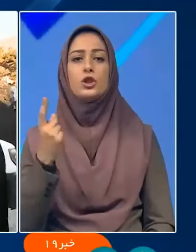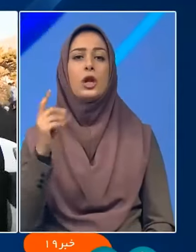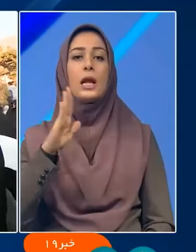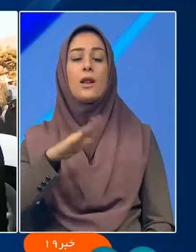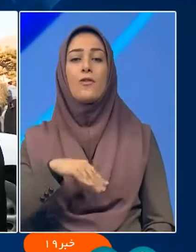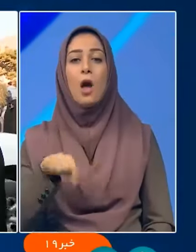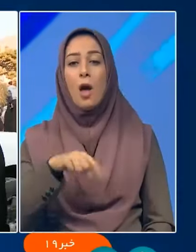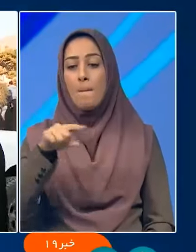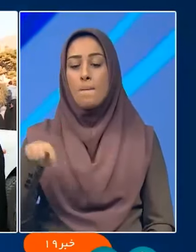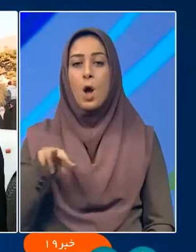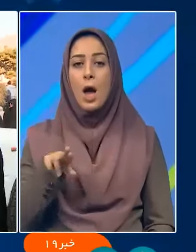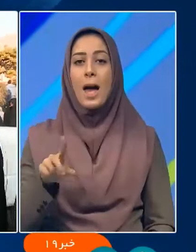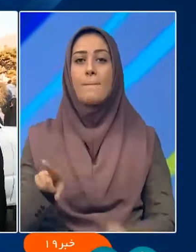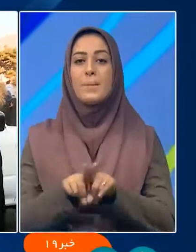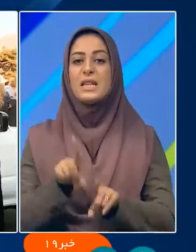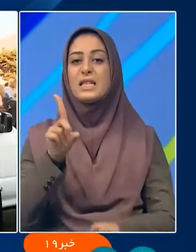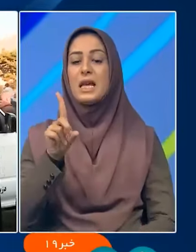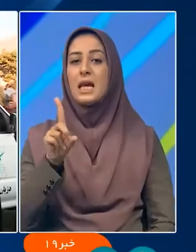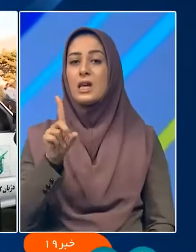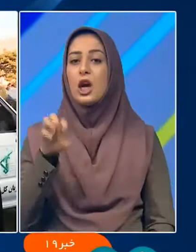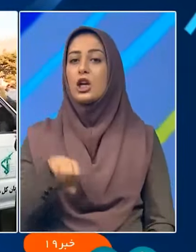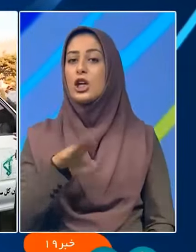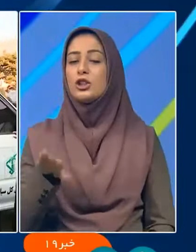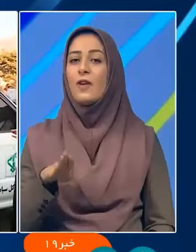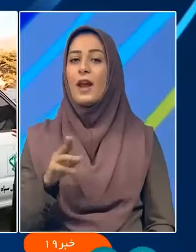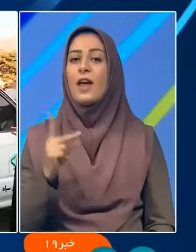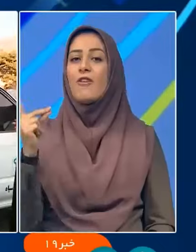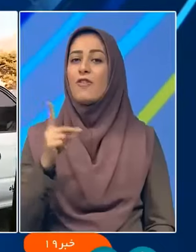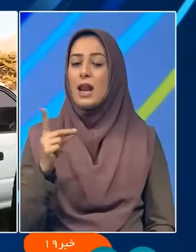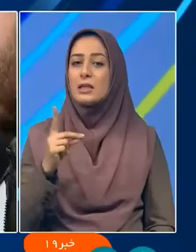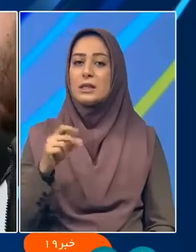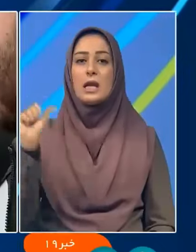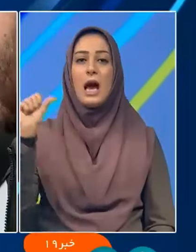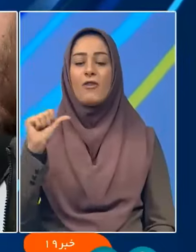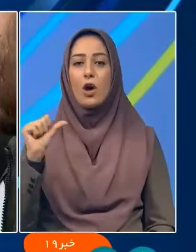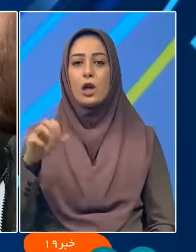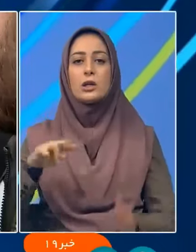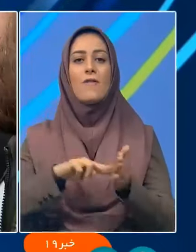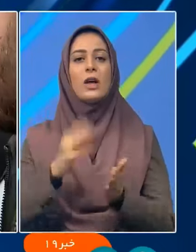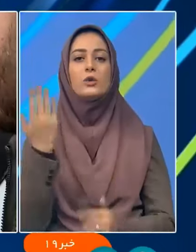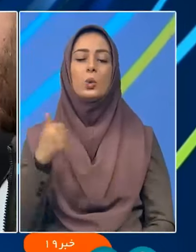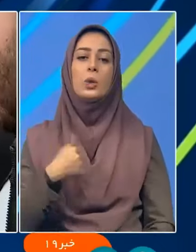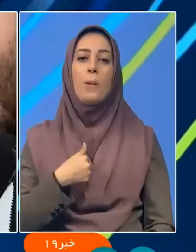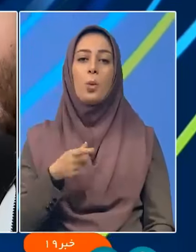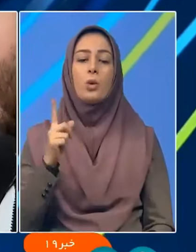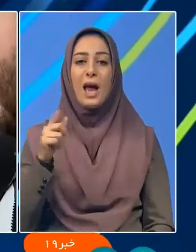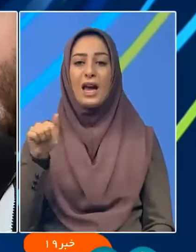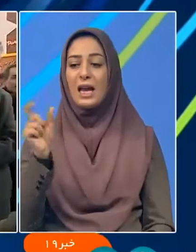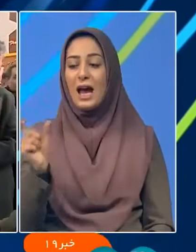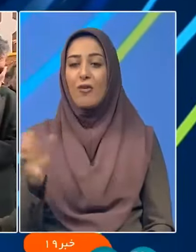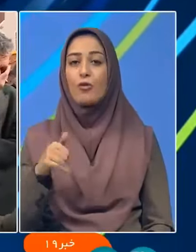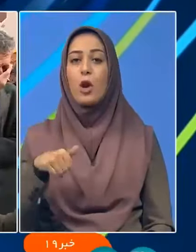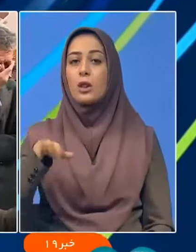یکی مثل فلسطین، یکی مثل سوریه، یکی مثل افغانستان. اگه اینا نبودن دشمن تو همین خاک ما